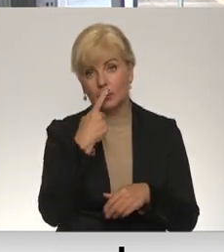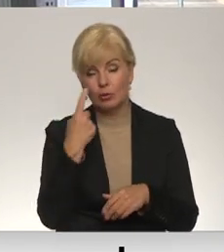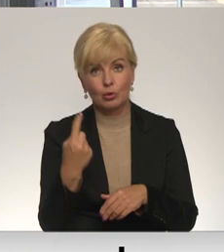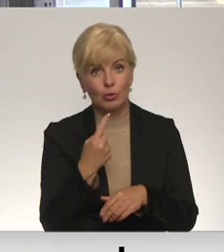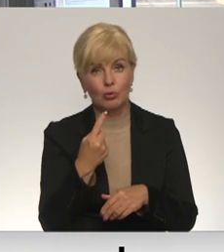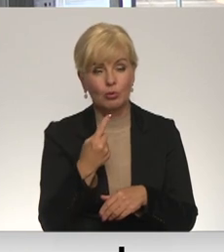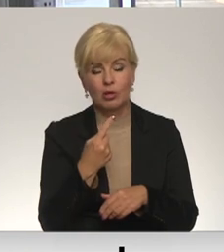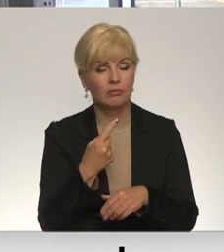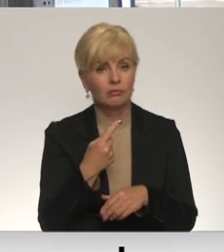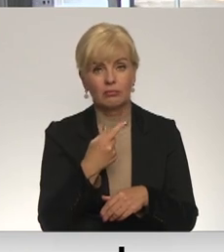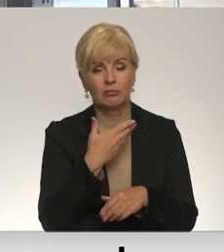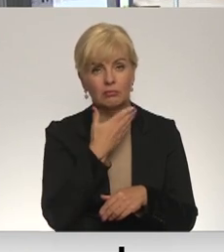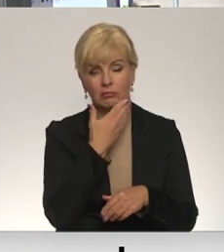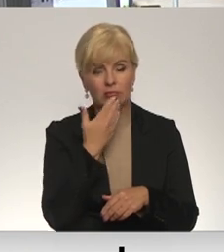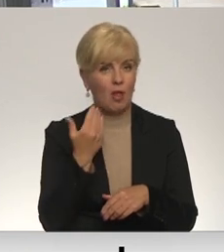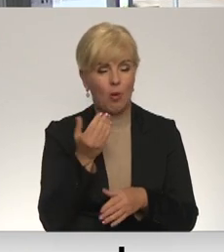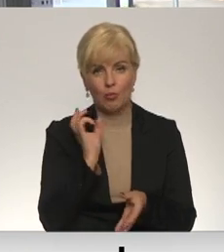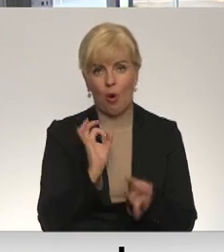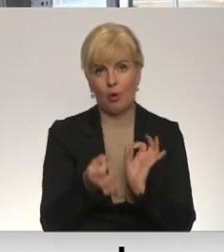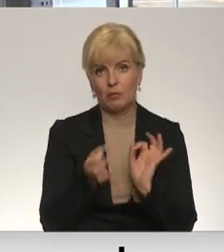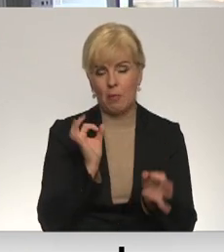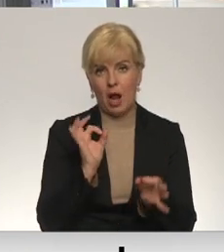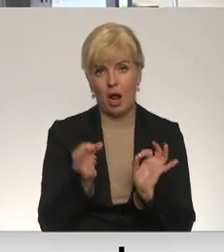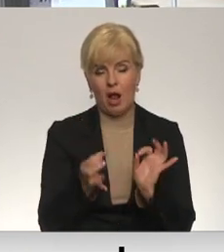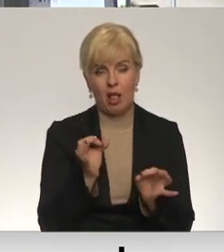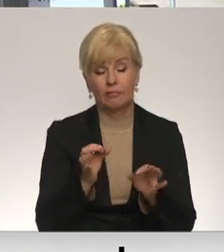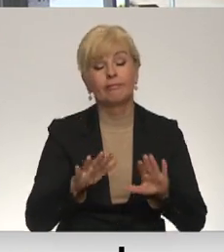tas ir galīgi ne par tēmu.